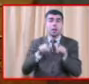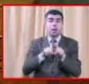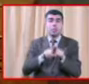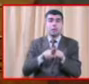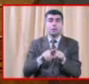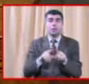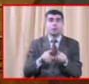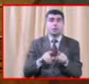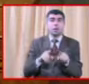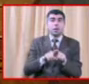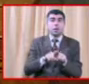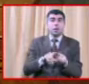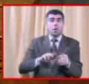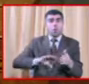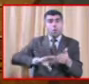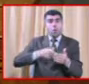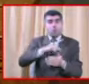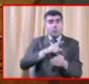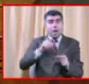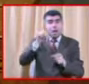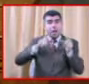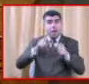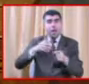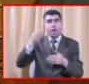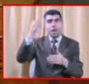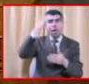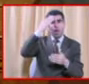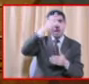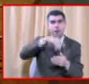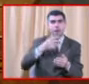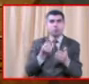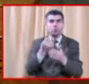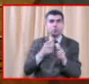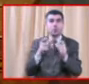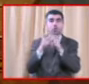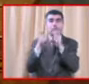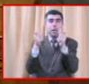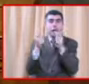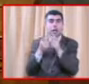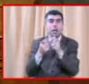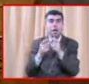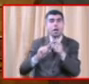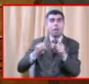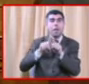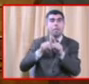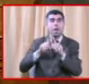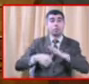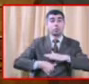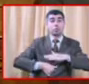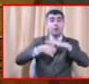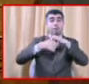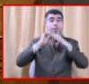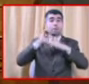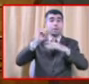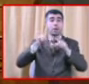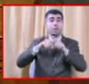بعمليه واحد العمليه كيعرف المغرب في هذه السنه، هو واحد العمليه ديال ادماج الشركات الام المتخصصه في مجال الاسمنت